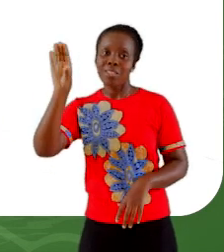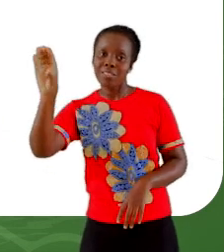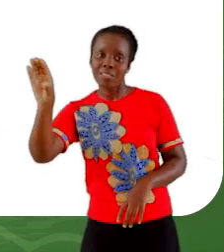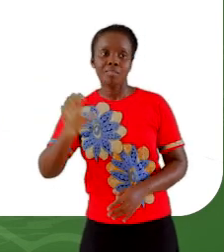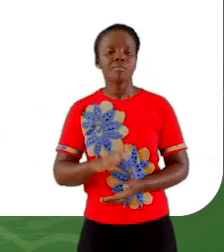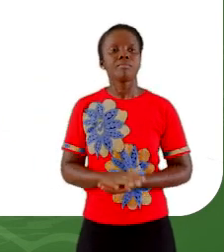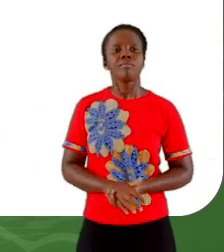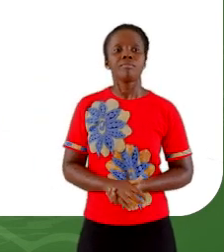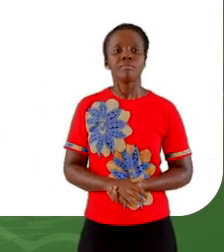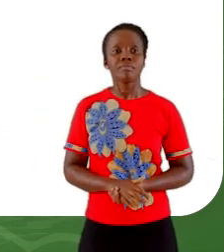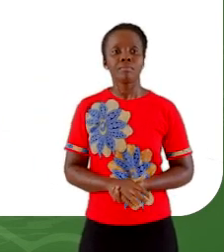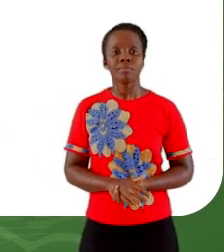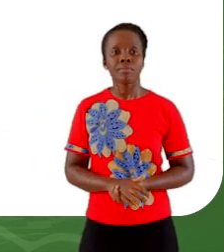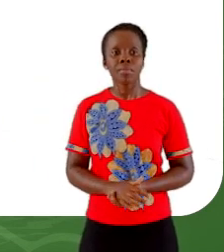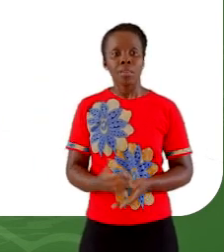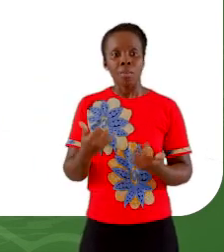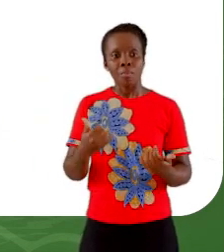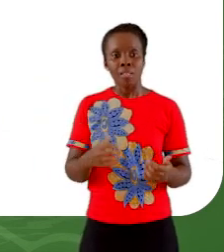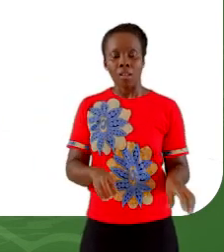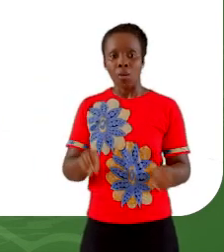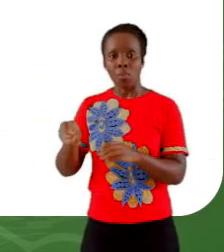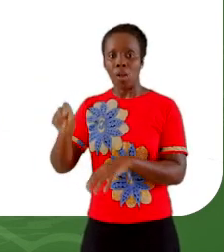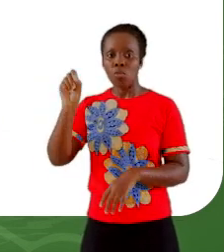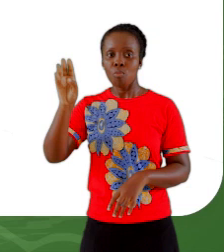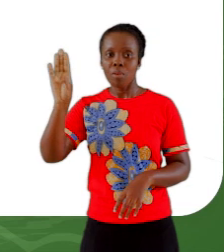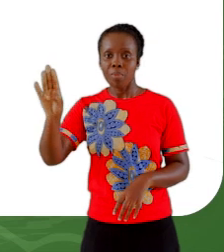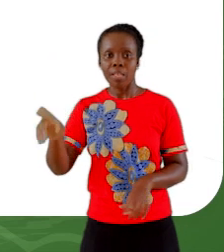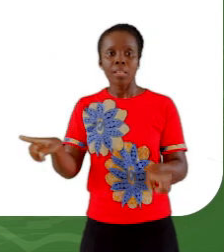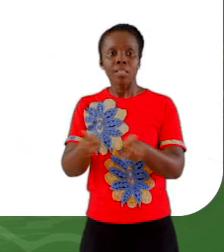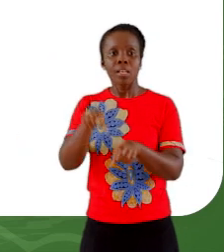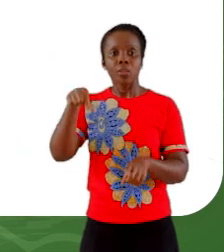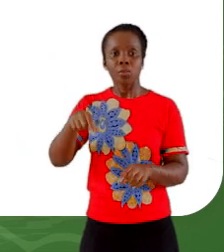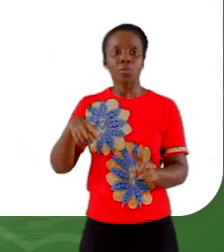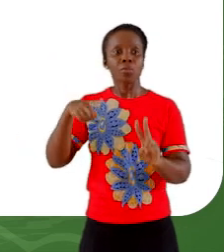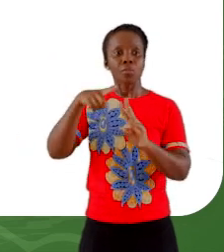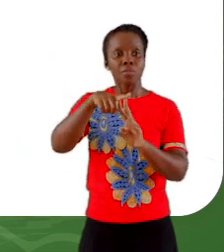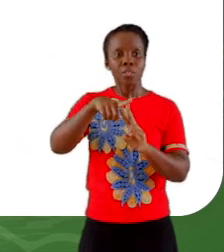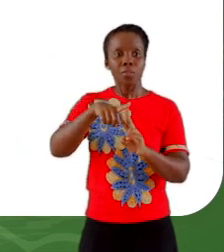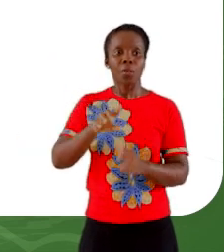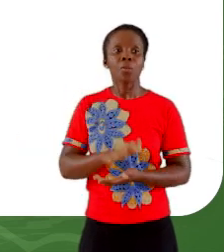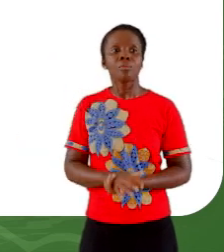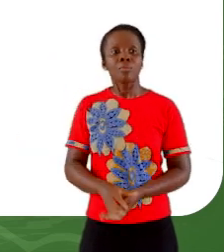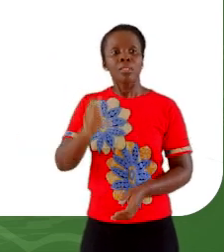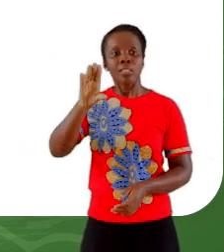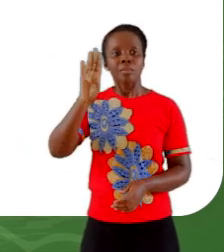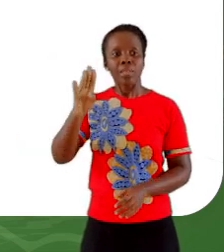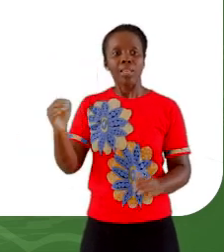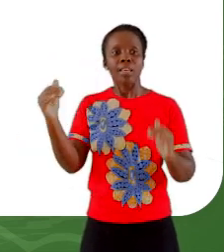C. On marque le point B tel que le vecteur CB égale à moins